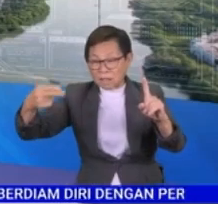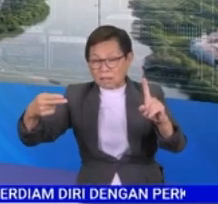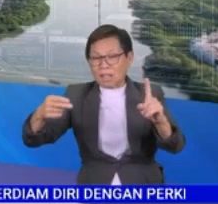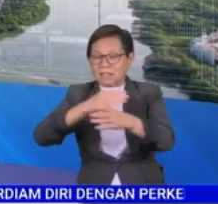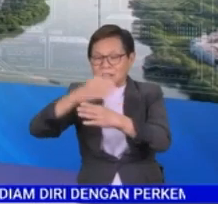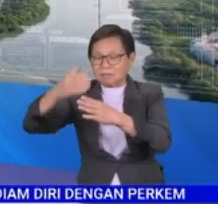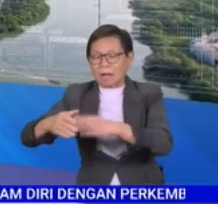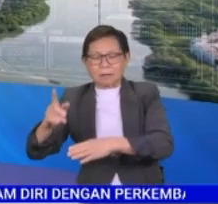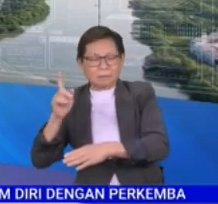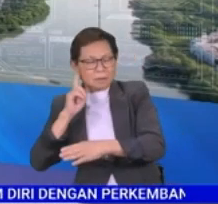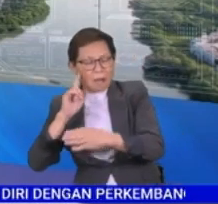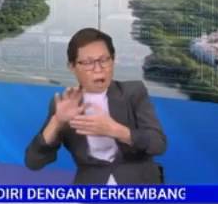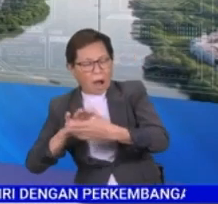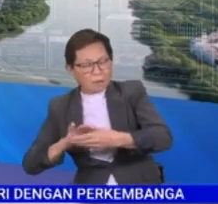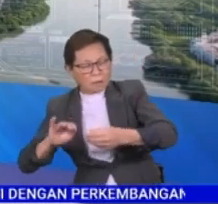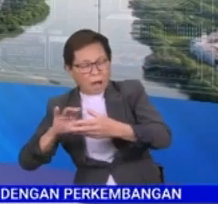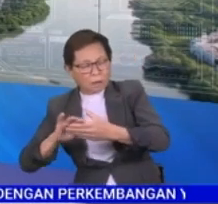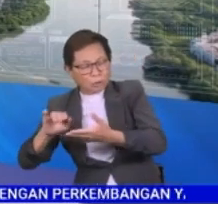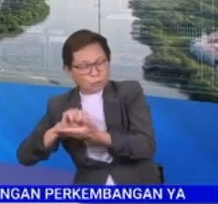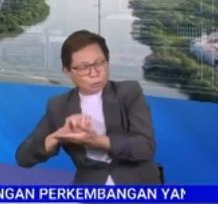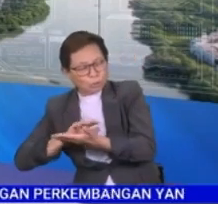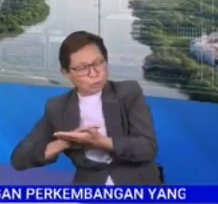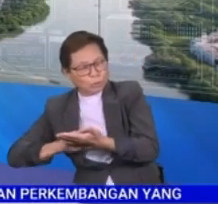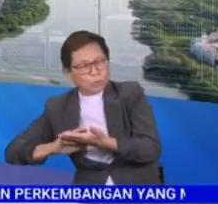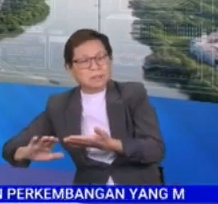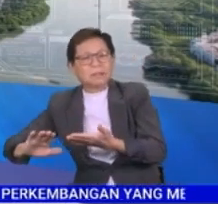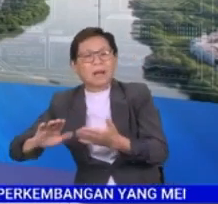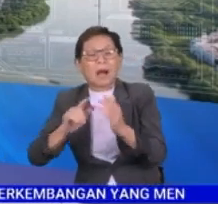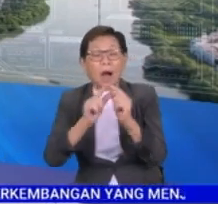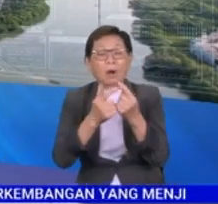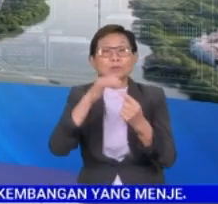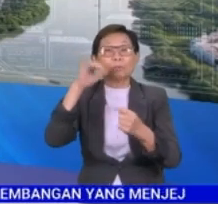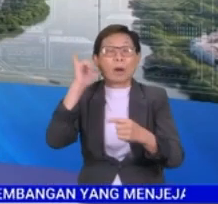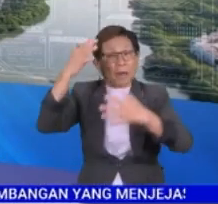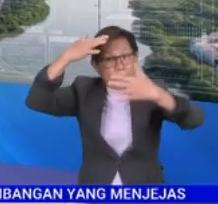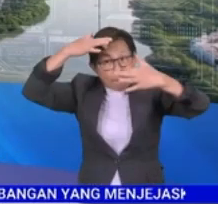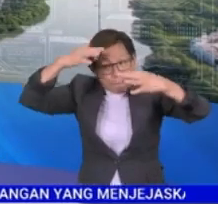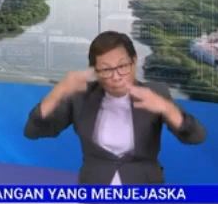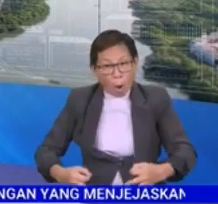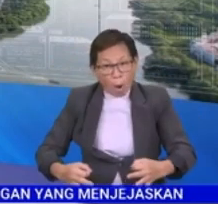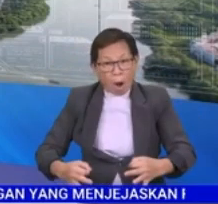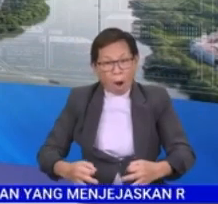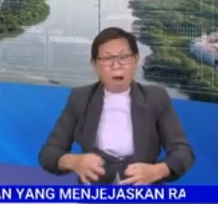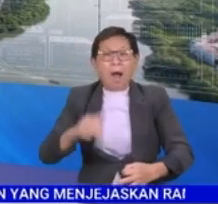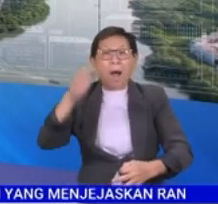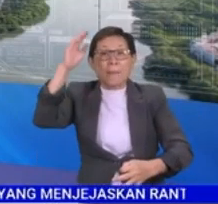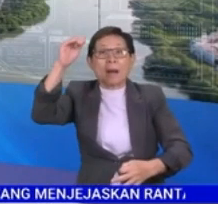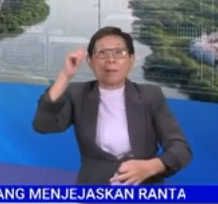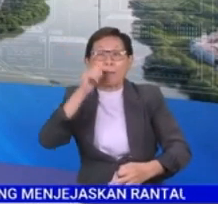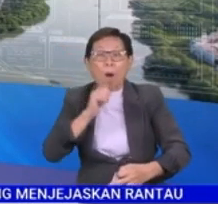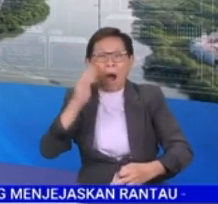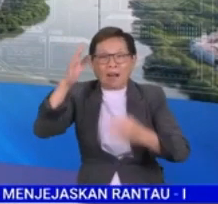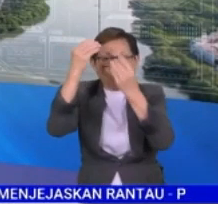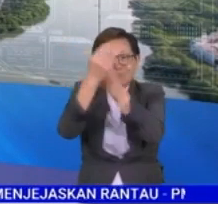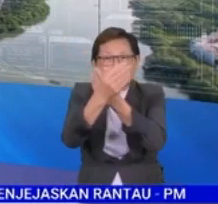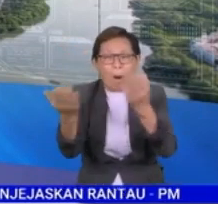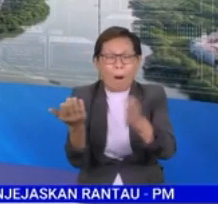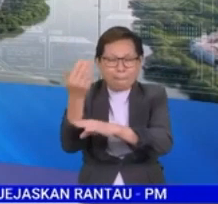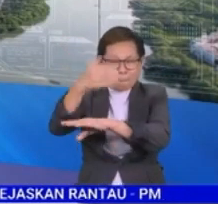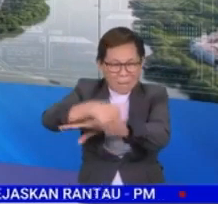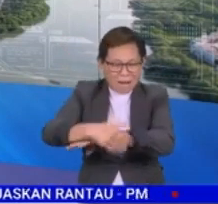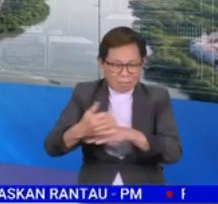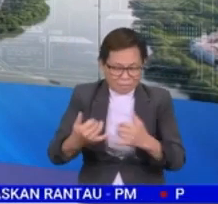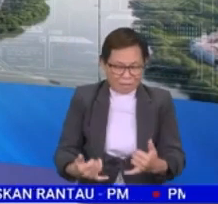memperdengarkan bacaan ayat-ayat suci Alquran malam tadi dan keputusan Johan tilawah kari dan karya bakal diumumkan